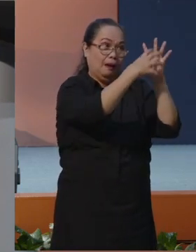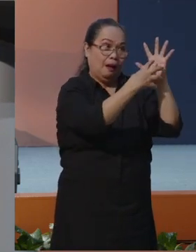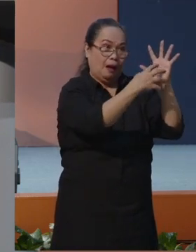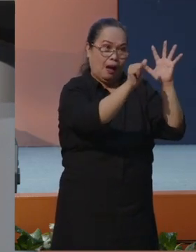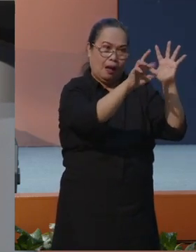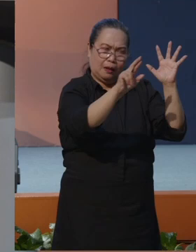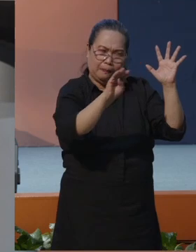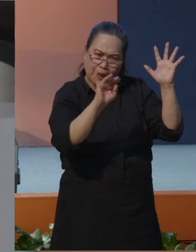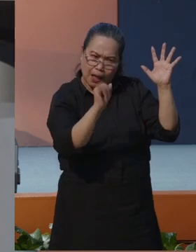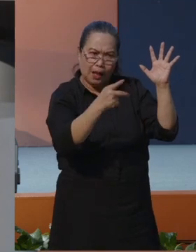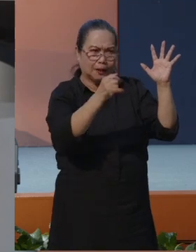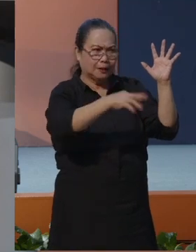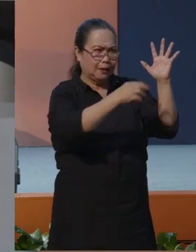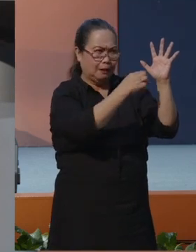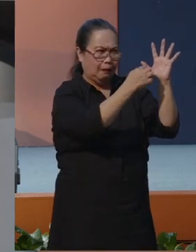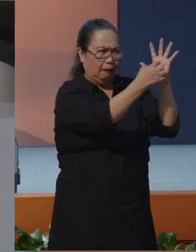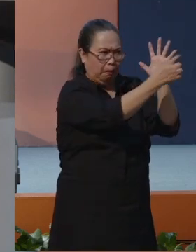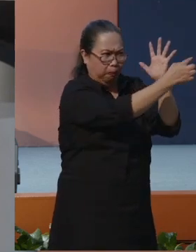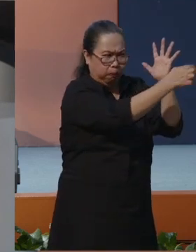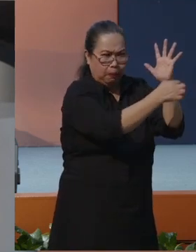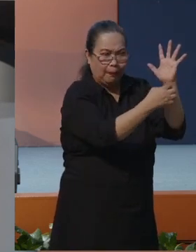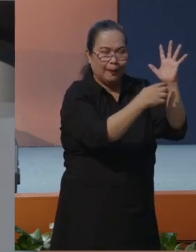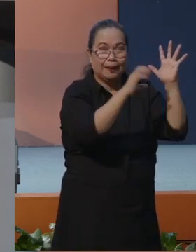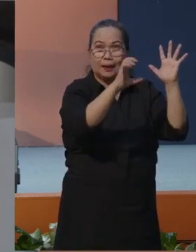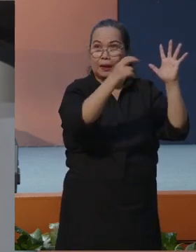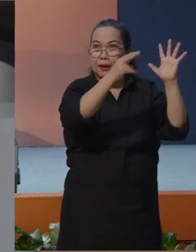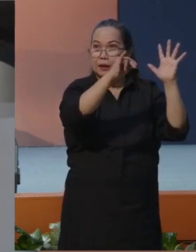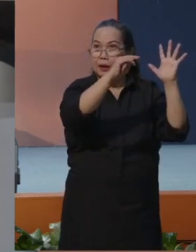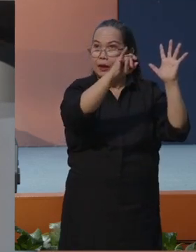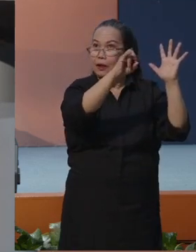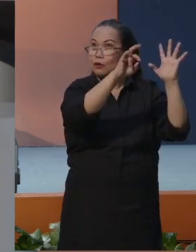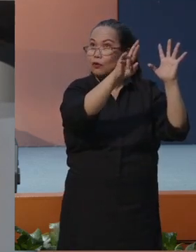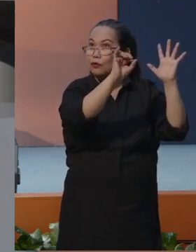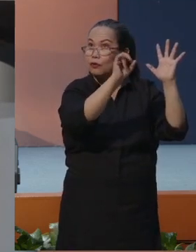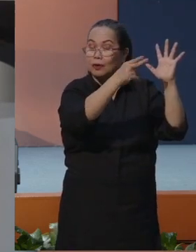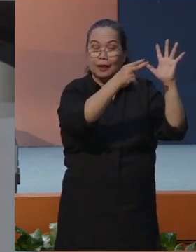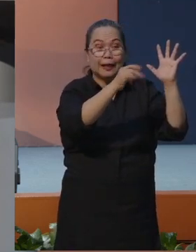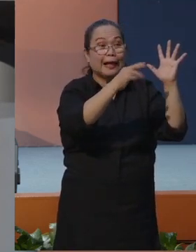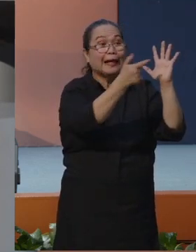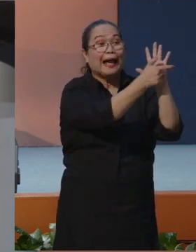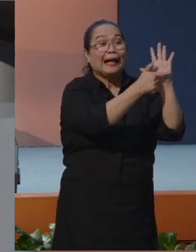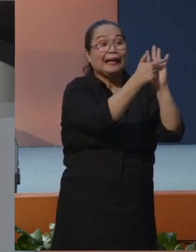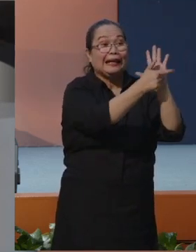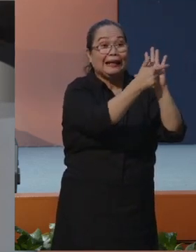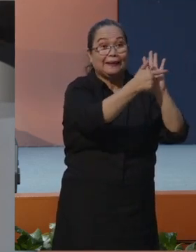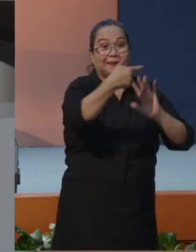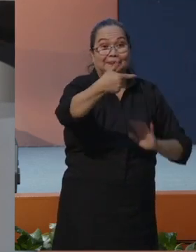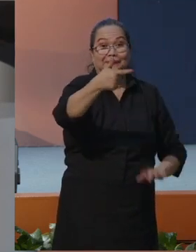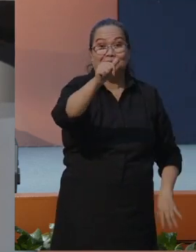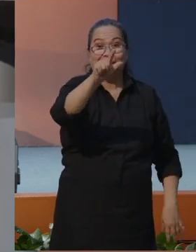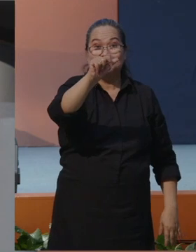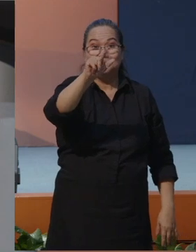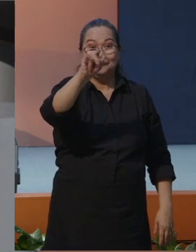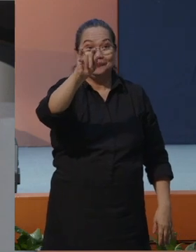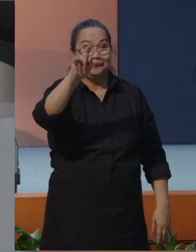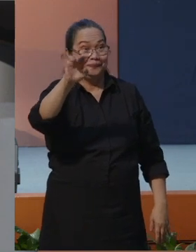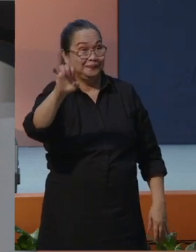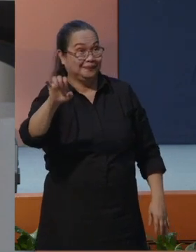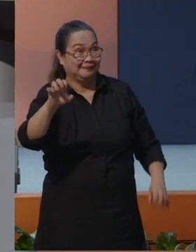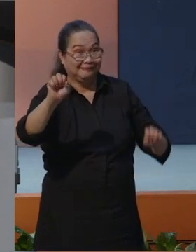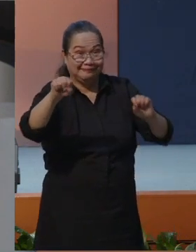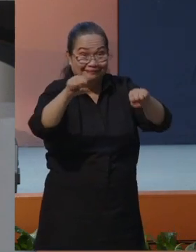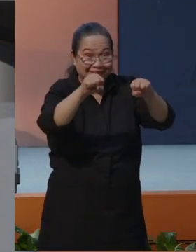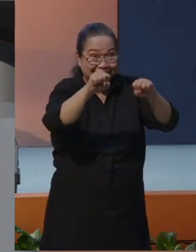of Chinneroth. Yung Chinneroth, yun po ay Galilee. Nakita nyo kanina sa mapa, mayroong malaking Sea of